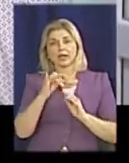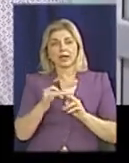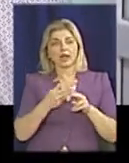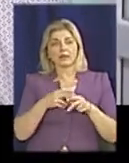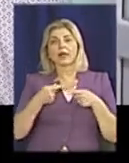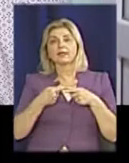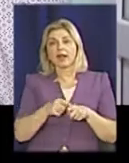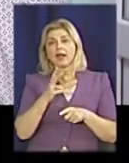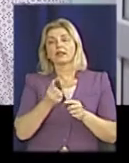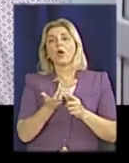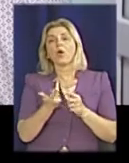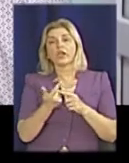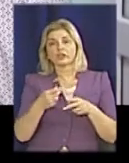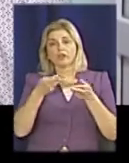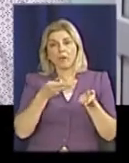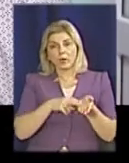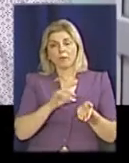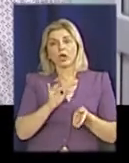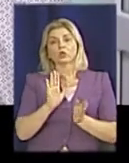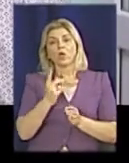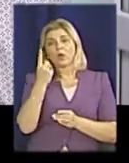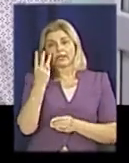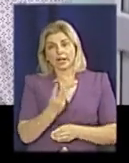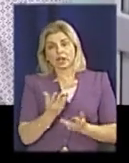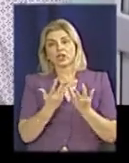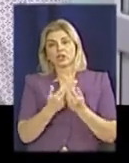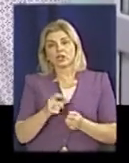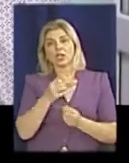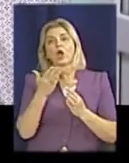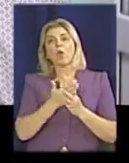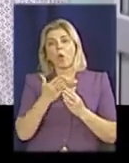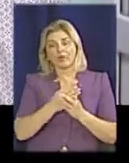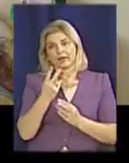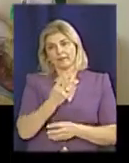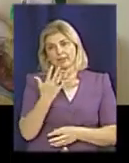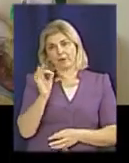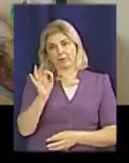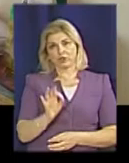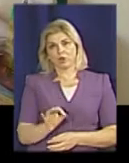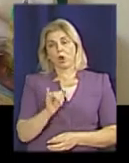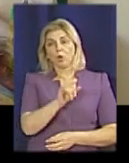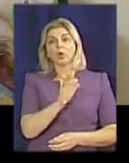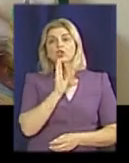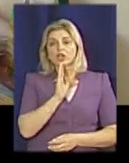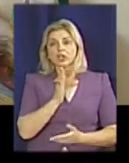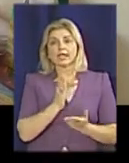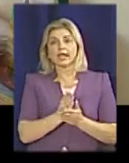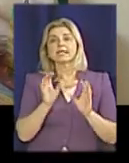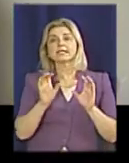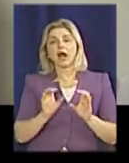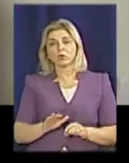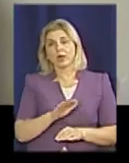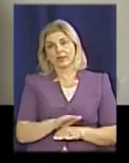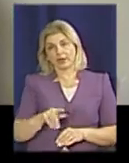кількість прописаних. І тільки частина, 1/3, нараховується за пільгою 25%. У Людмили Шевченко є статус дитини